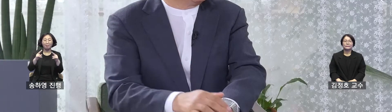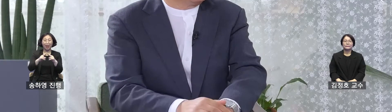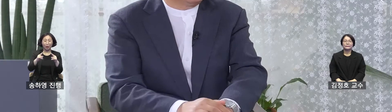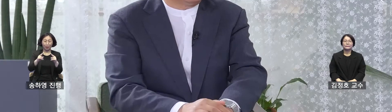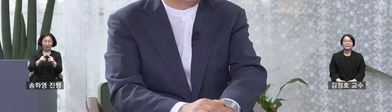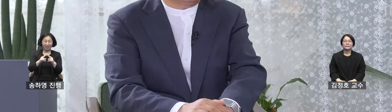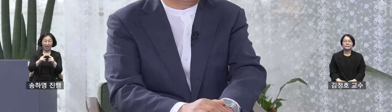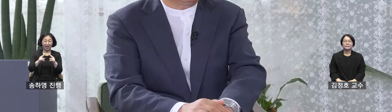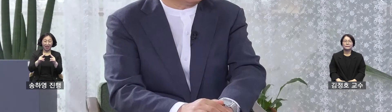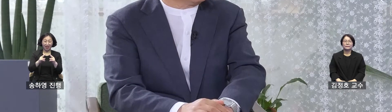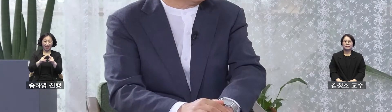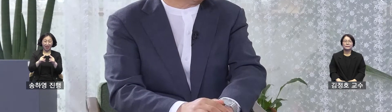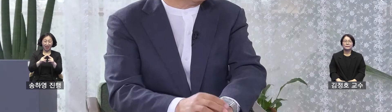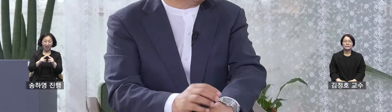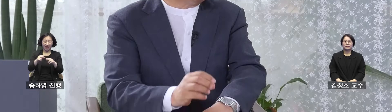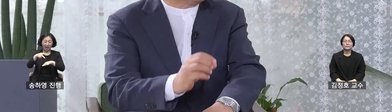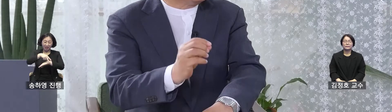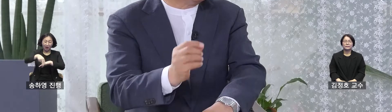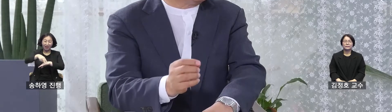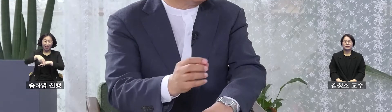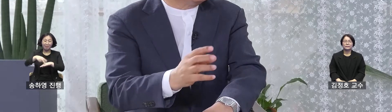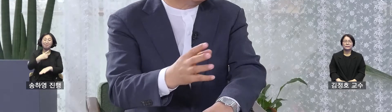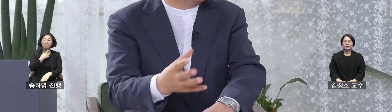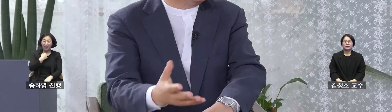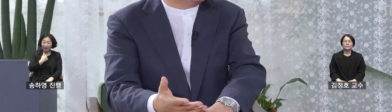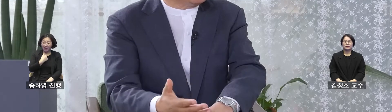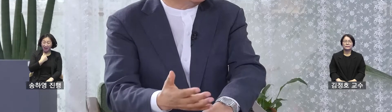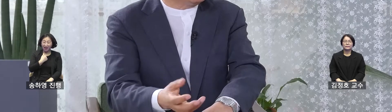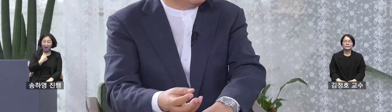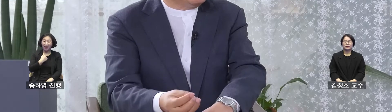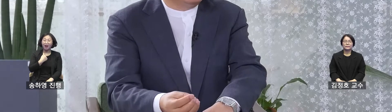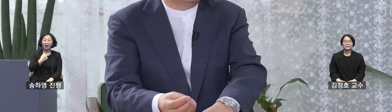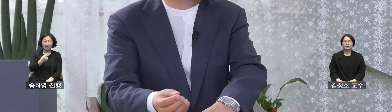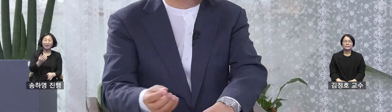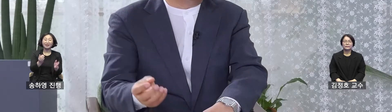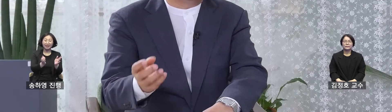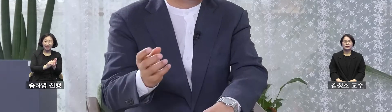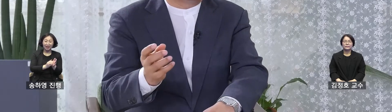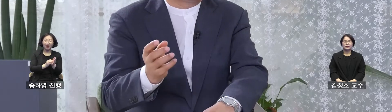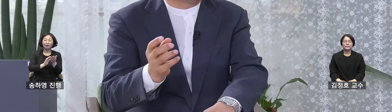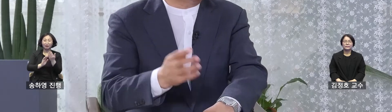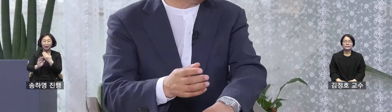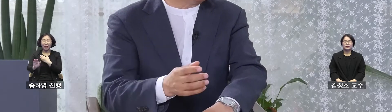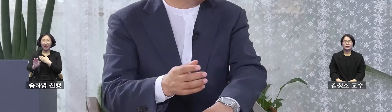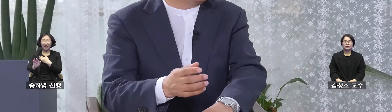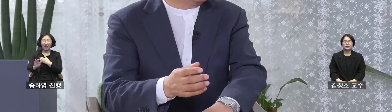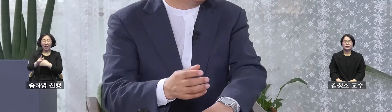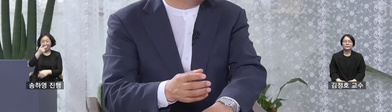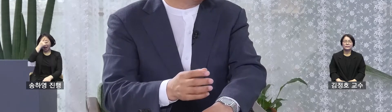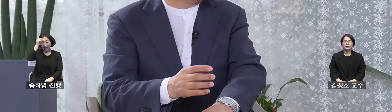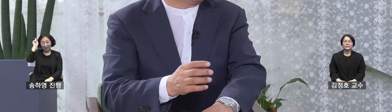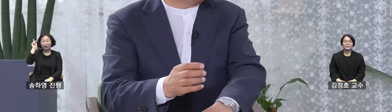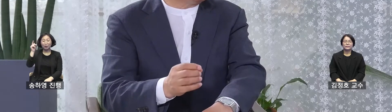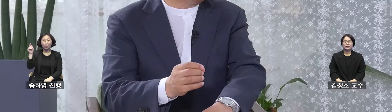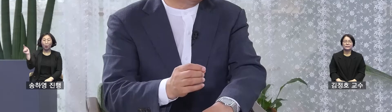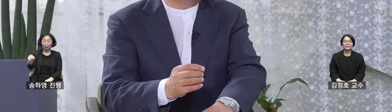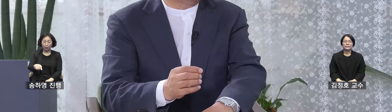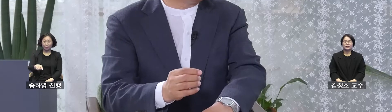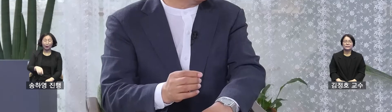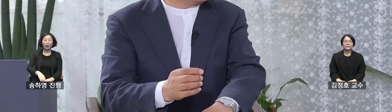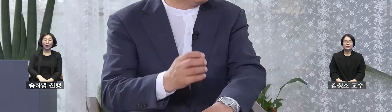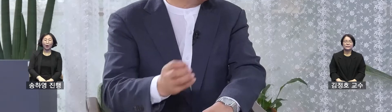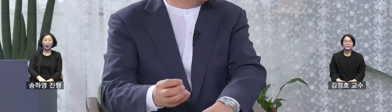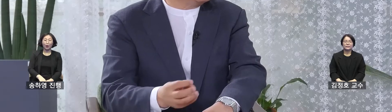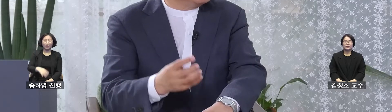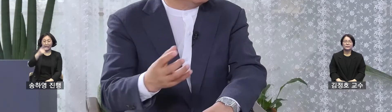이렇게 설계를 하셨나요? 네, 그걸 좀 하시다가 네. 이제 카이스트로 오셨는데 네. 카이스트 오셔서는